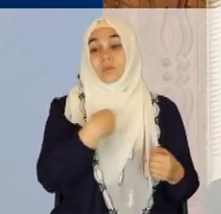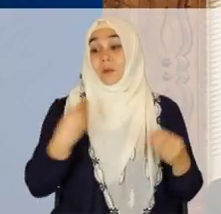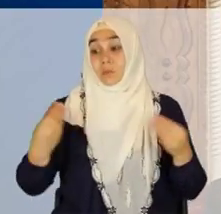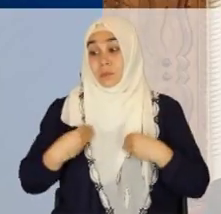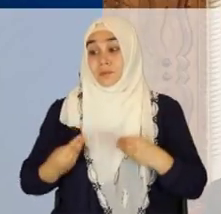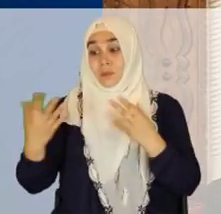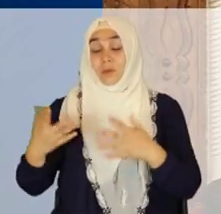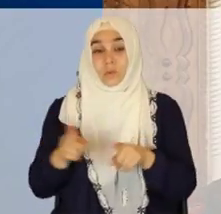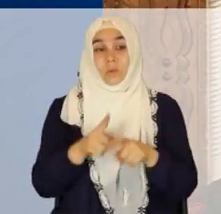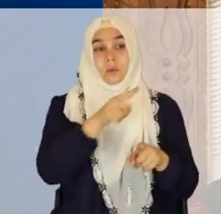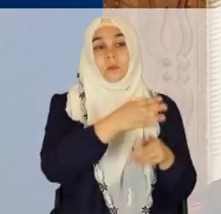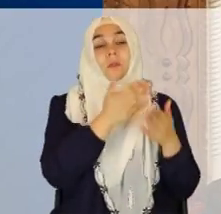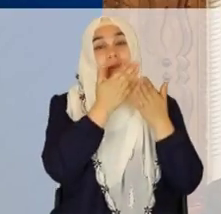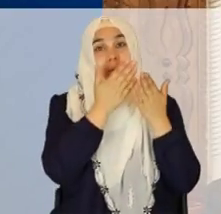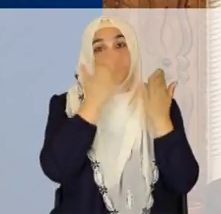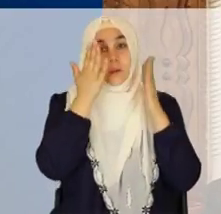qilsin.